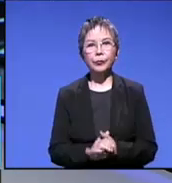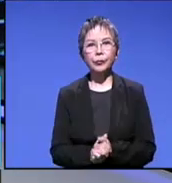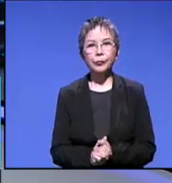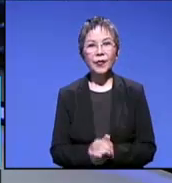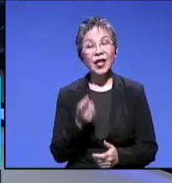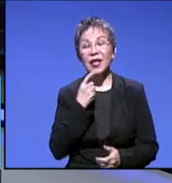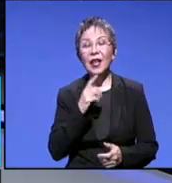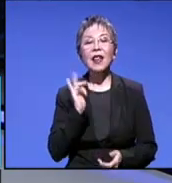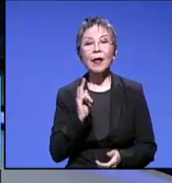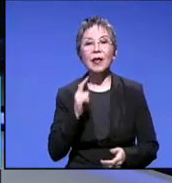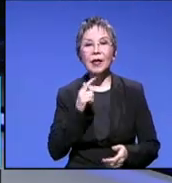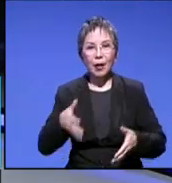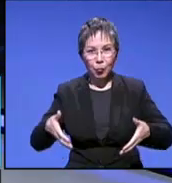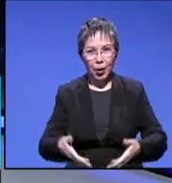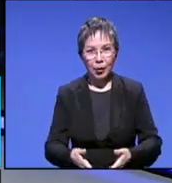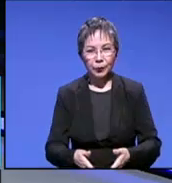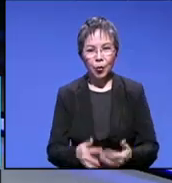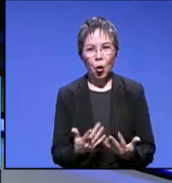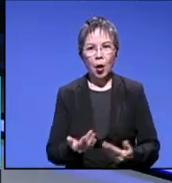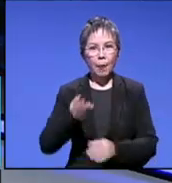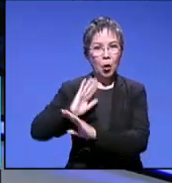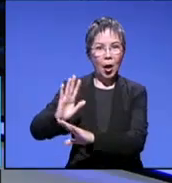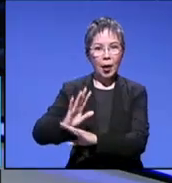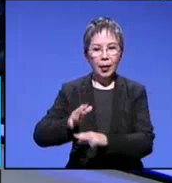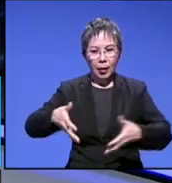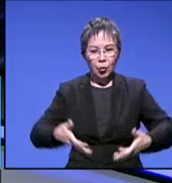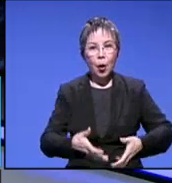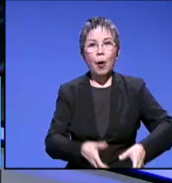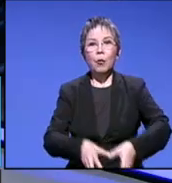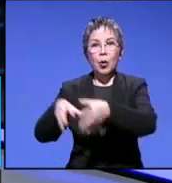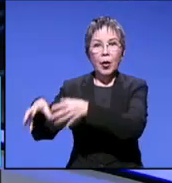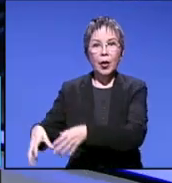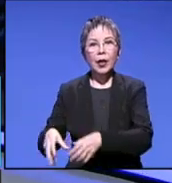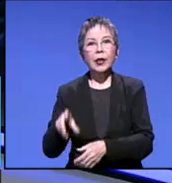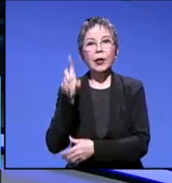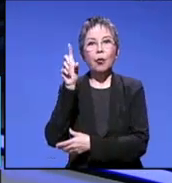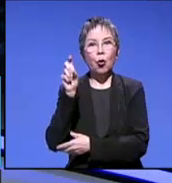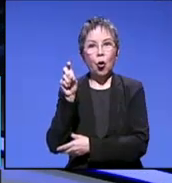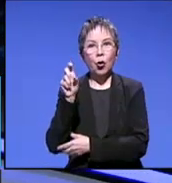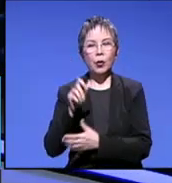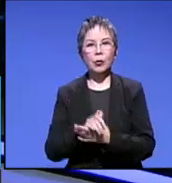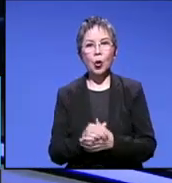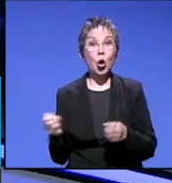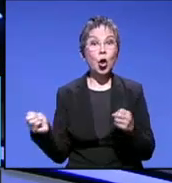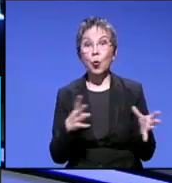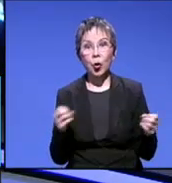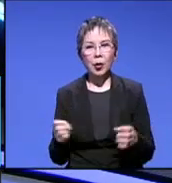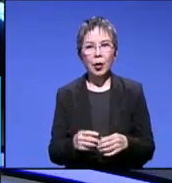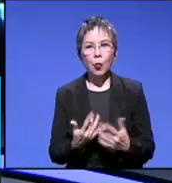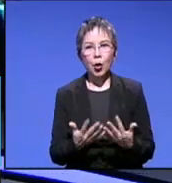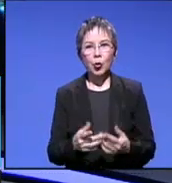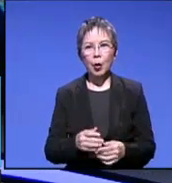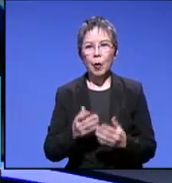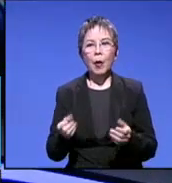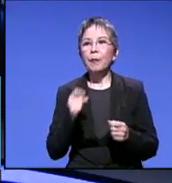Seputar pemakaman ini, unjuk rasa warga yang menolak pemindahan lahan makam Cigombong Bogor, Jawa Barat diwarnai kericuhan. Warga mendesak